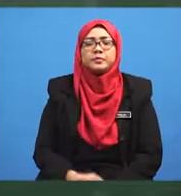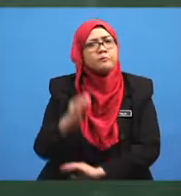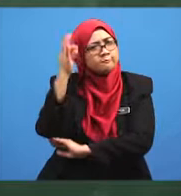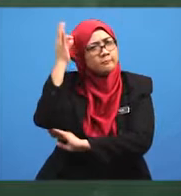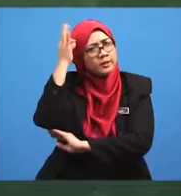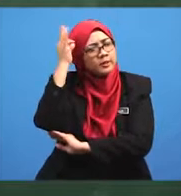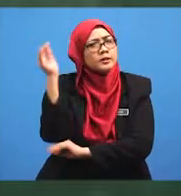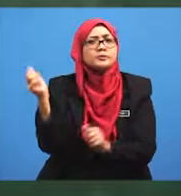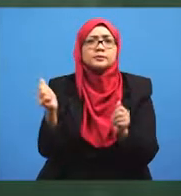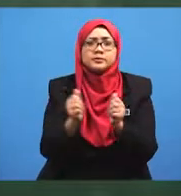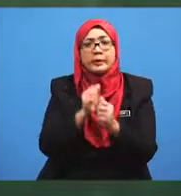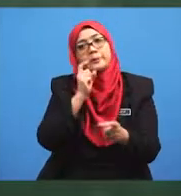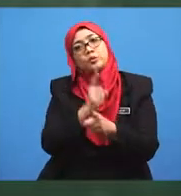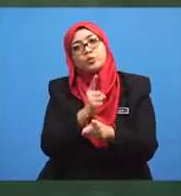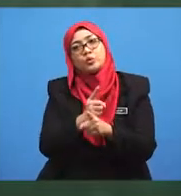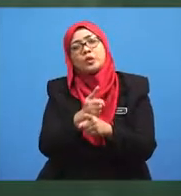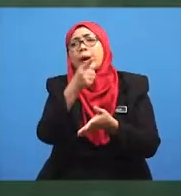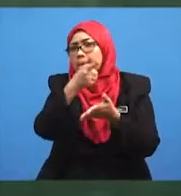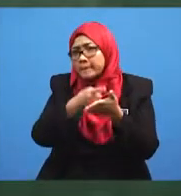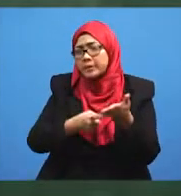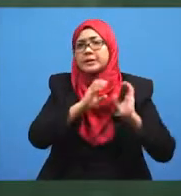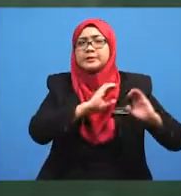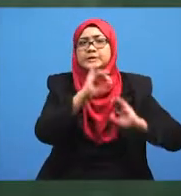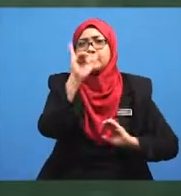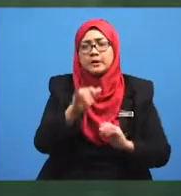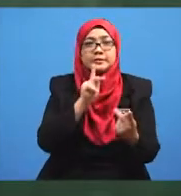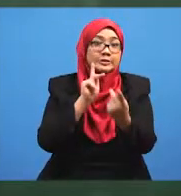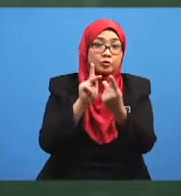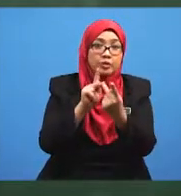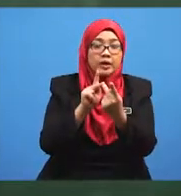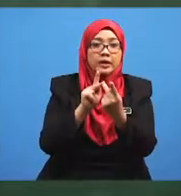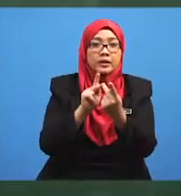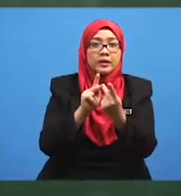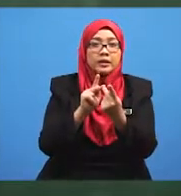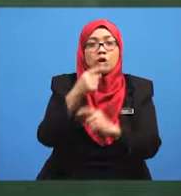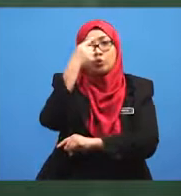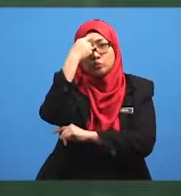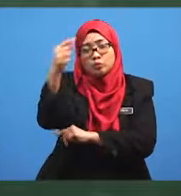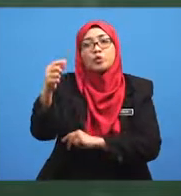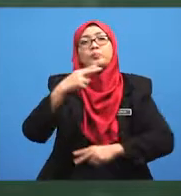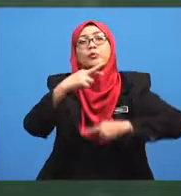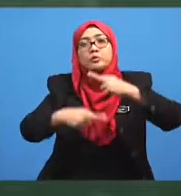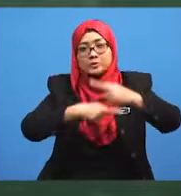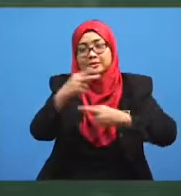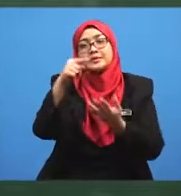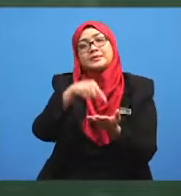rasional. Apakah ciri-ciri yang sesuai untuk penyurih tersebut?